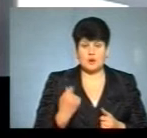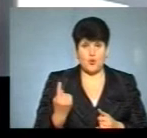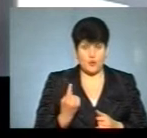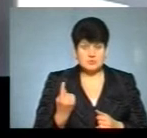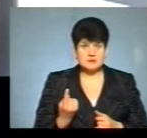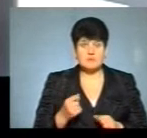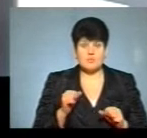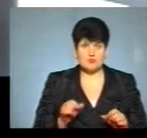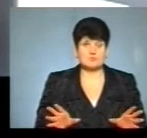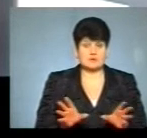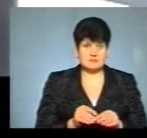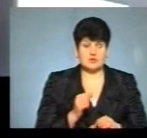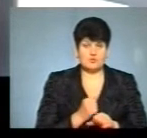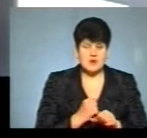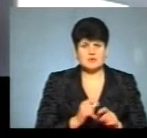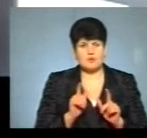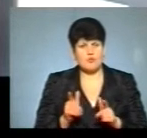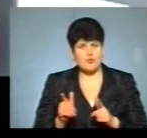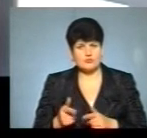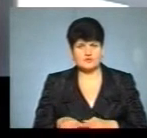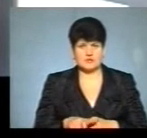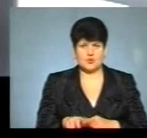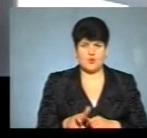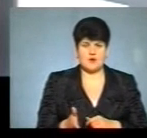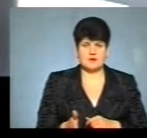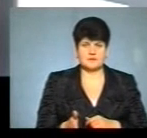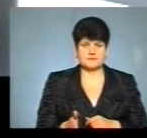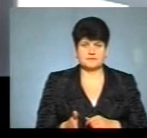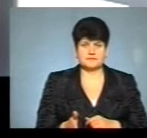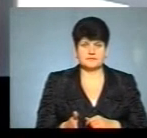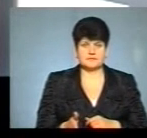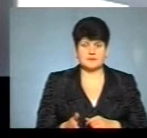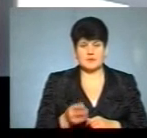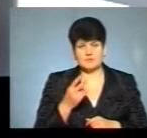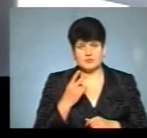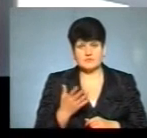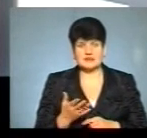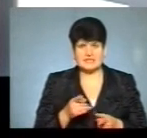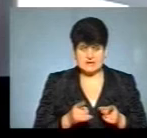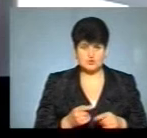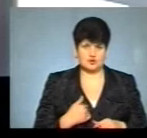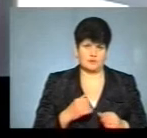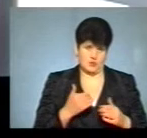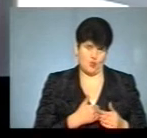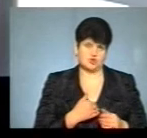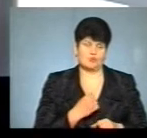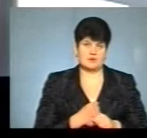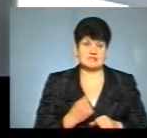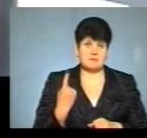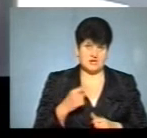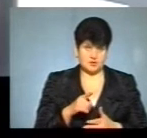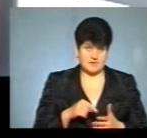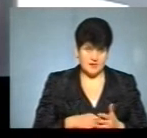можемо спільно працювати, погоджувати ті дороги. Тобто ну, продемонструвати дійсно, що ми хочемо працювати. Це перше